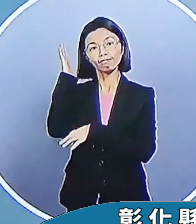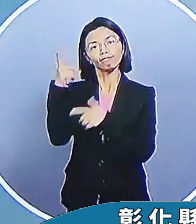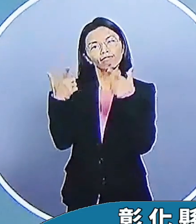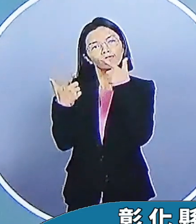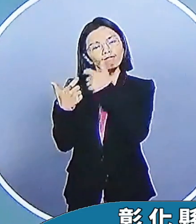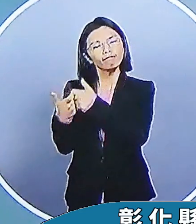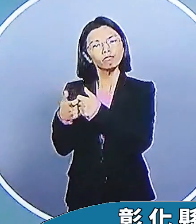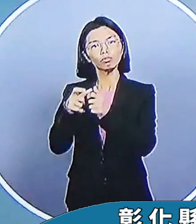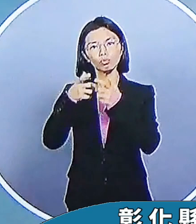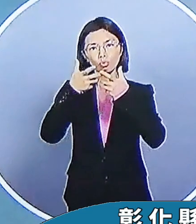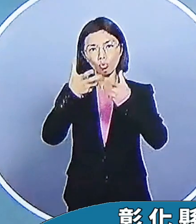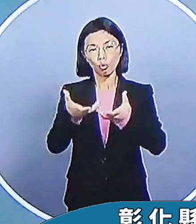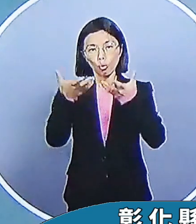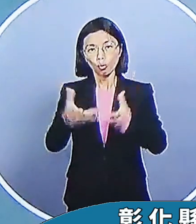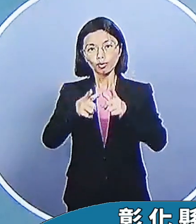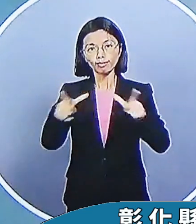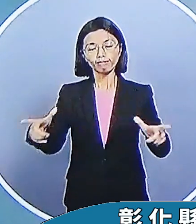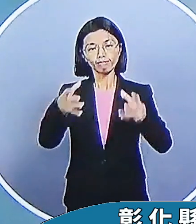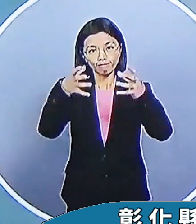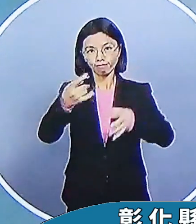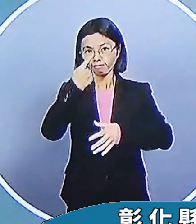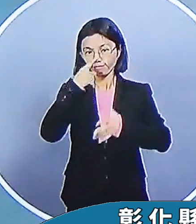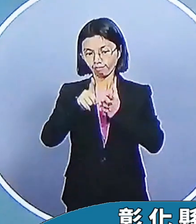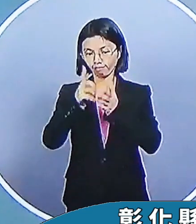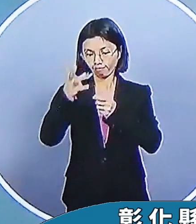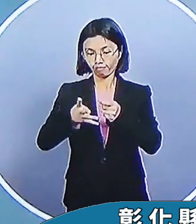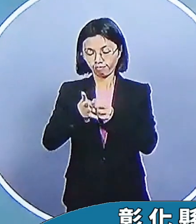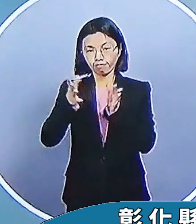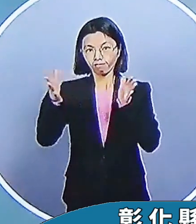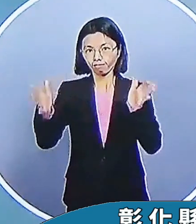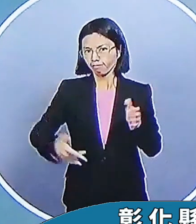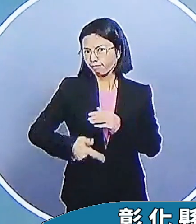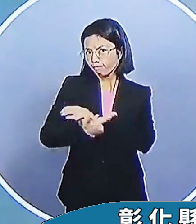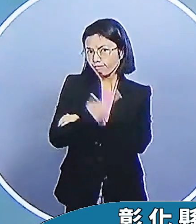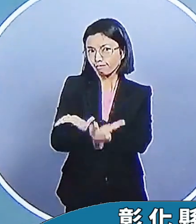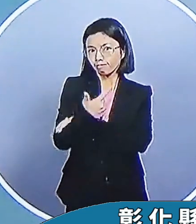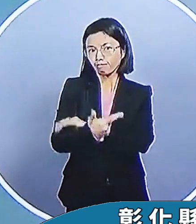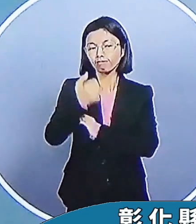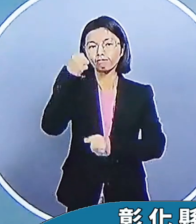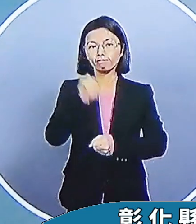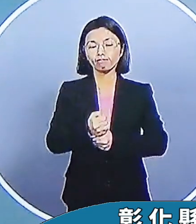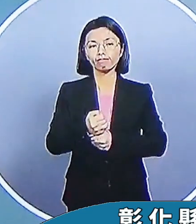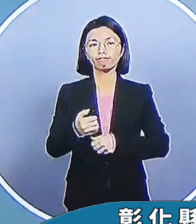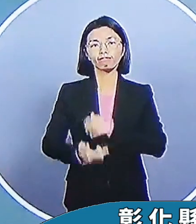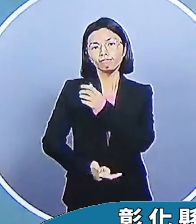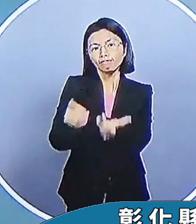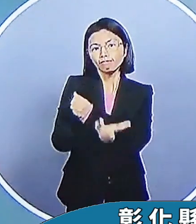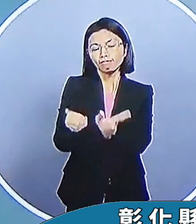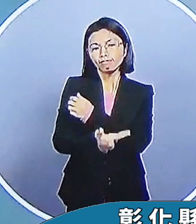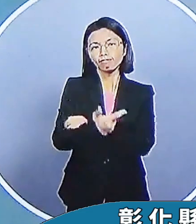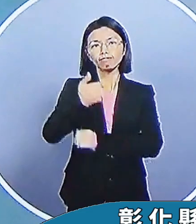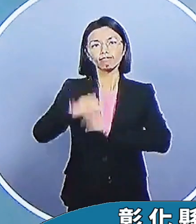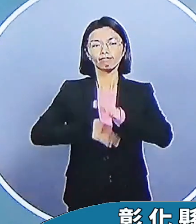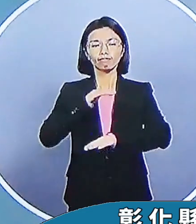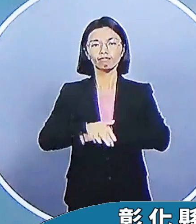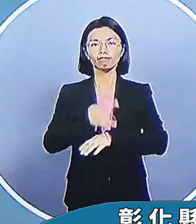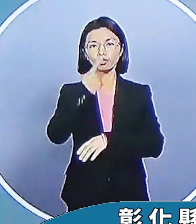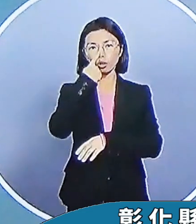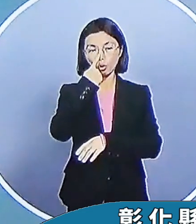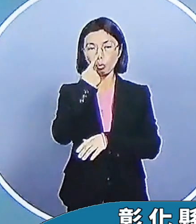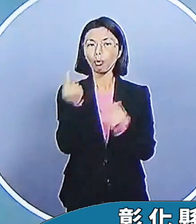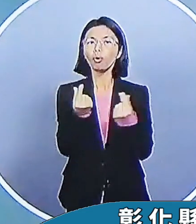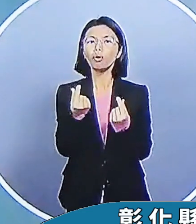我们所有的重大建设可以在我的任内四年内赶快尽速来动工来完成。我要讲一